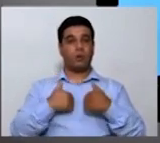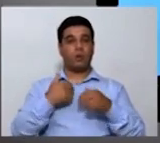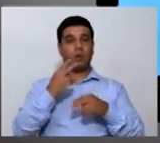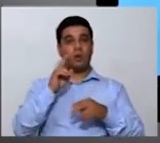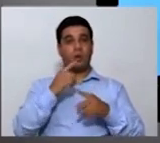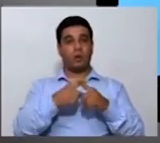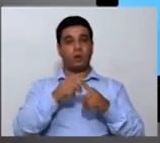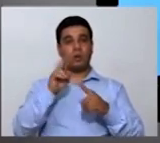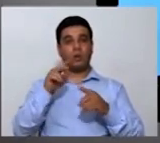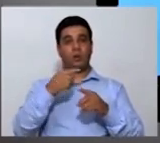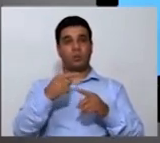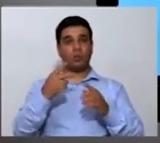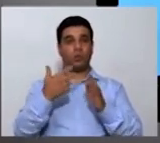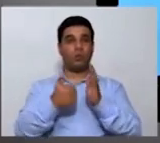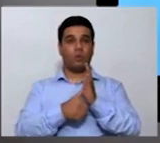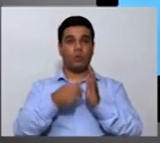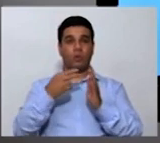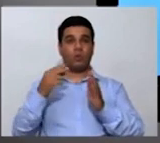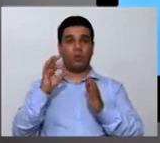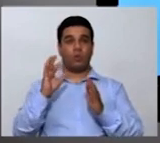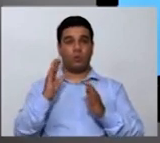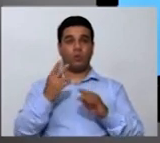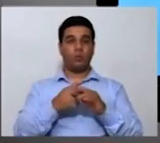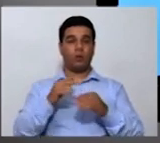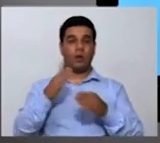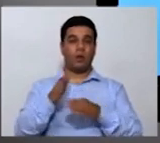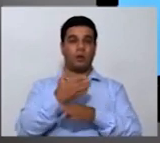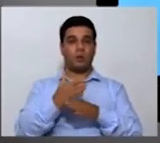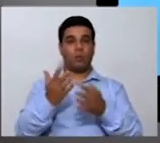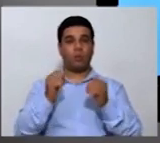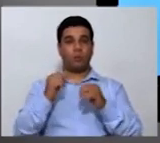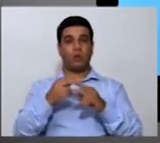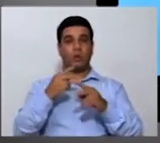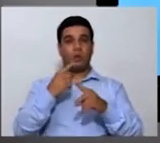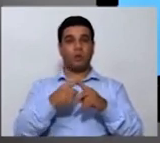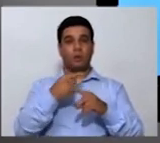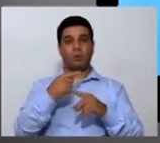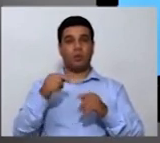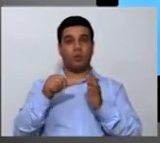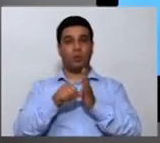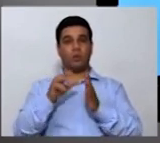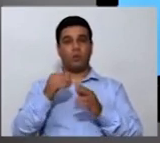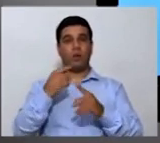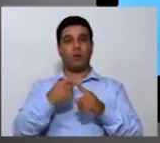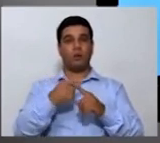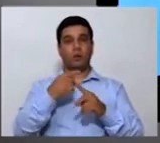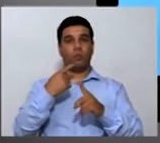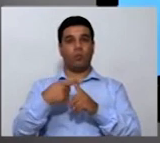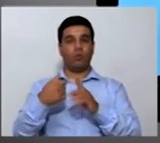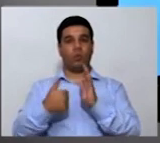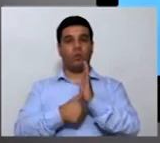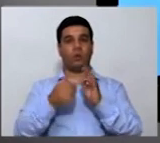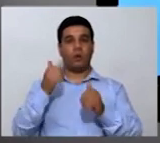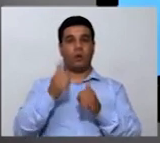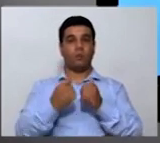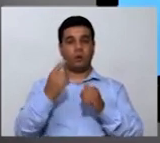36 0 ga tenglashtirsak, uni ko'paytuvchilarga ajratib olish mumkin. Ya'ni x minus 6 va x plus 6. Har bittasini 0